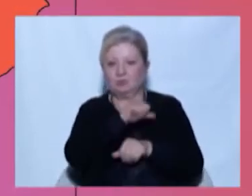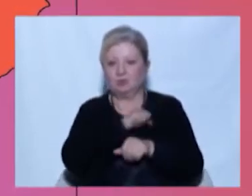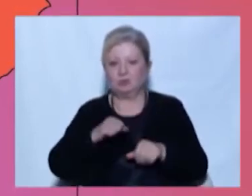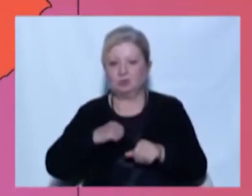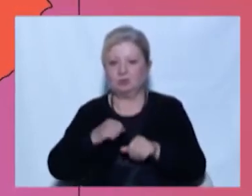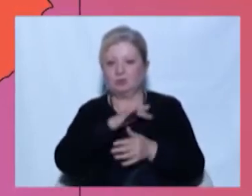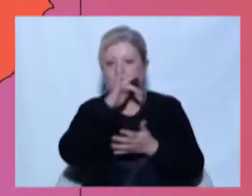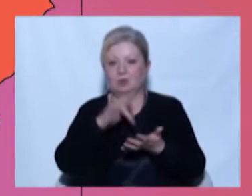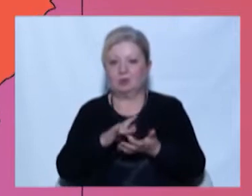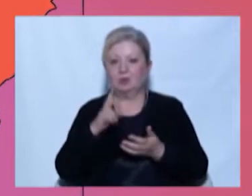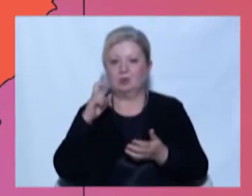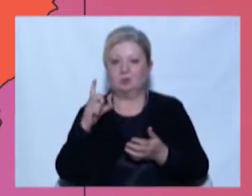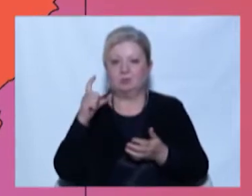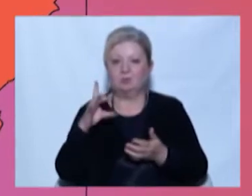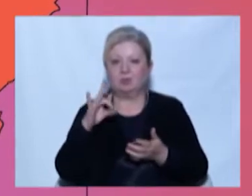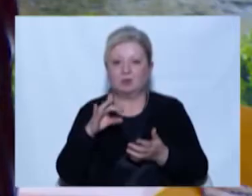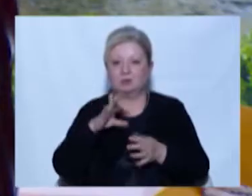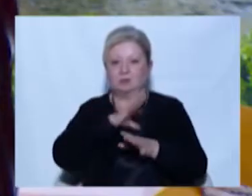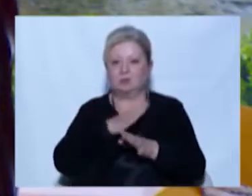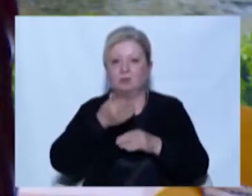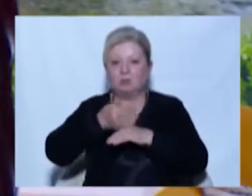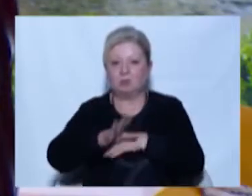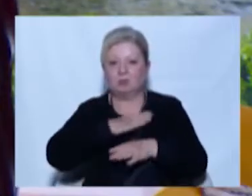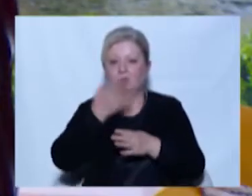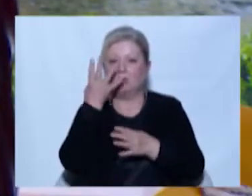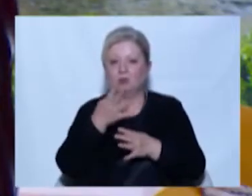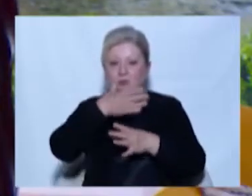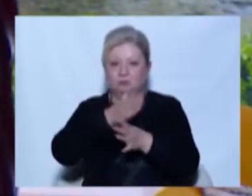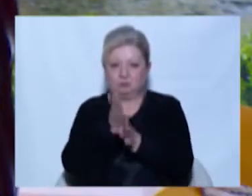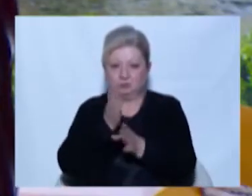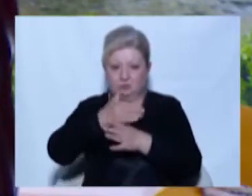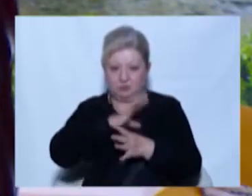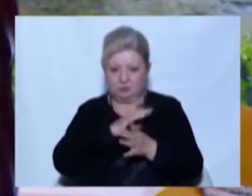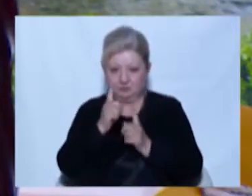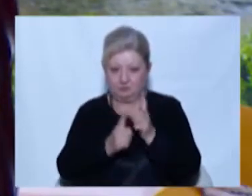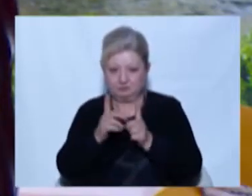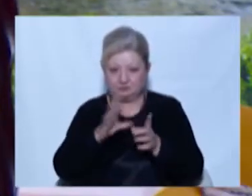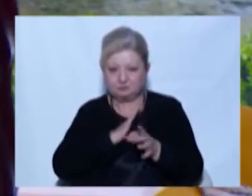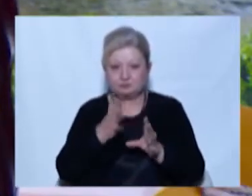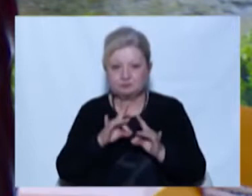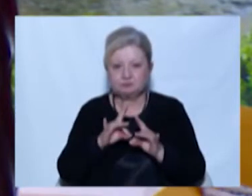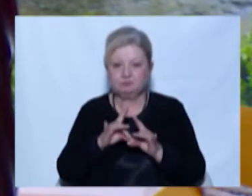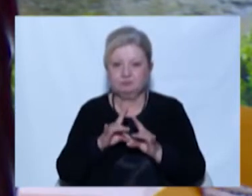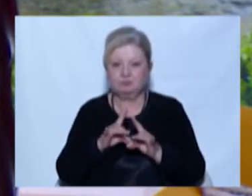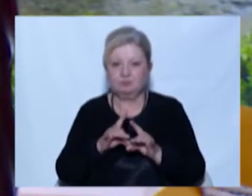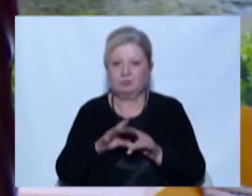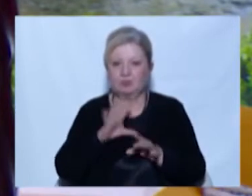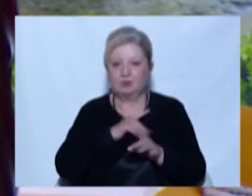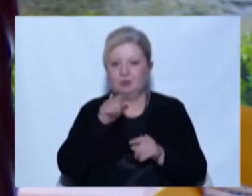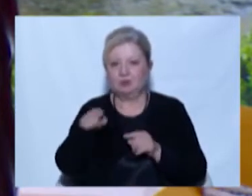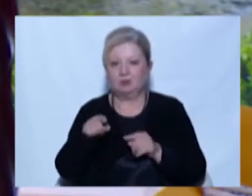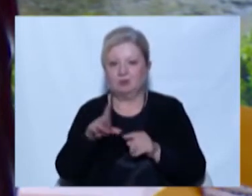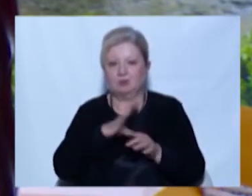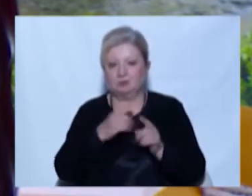ბერლინიც, შემდგომში ისიც 4 საოკუპაციო ზონად გადაკეთდა, მაგრამ უხერხულობა ბერლინთან მიმართებაში